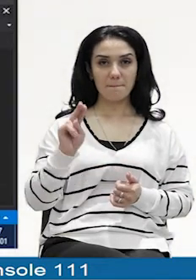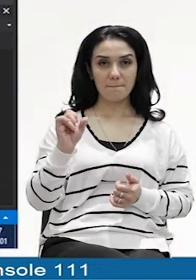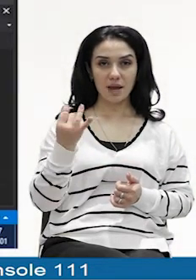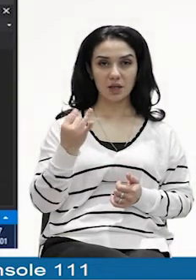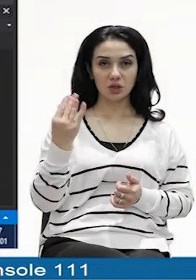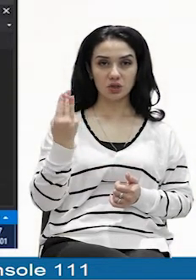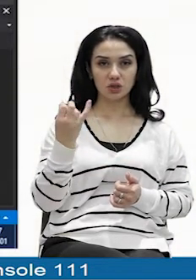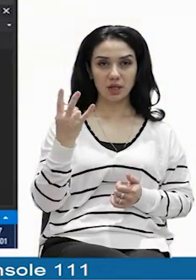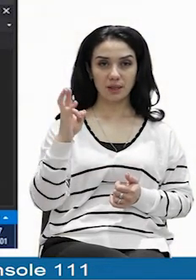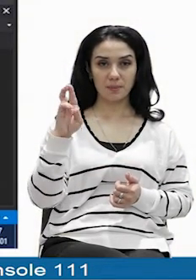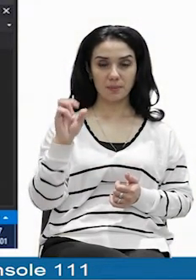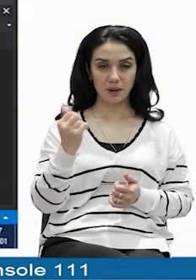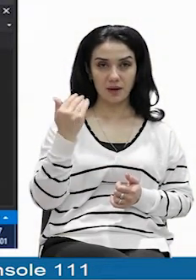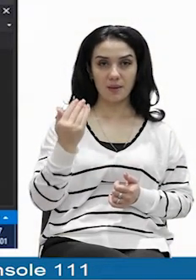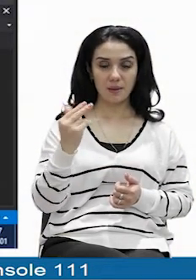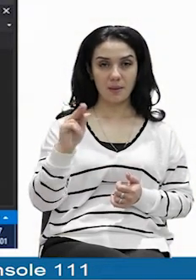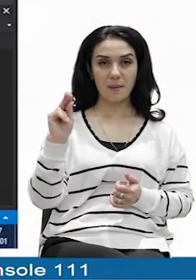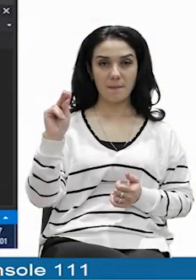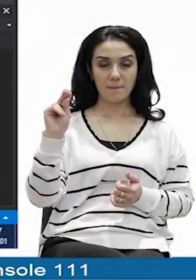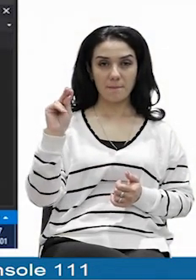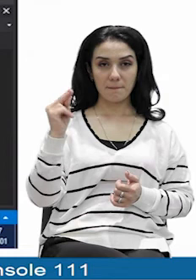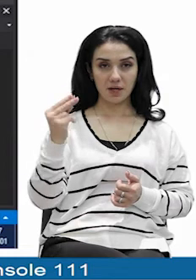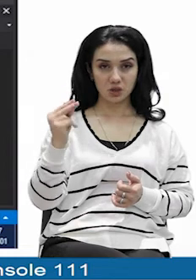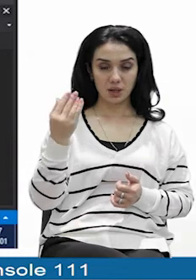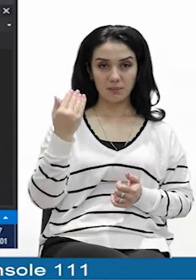payshanba va juma